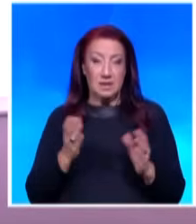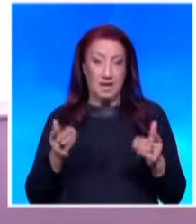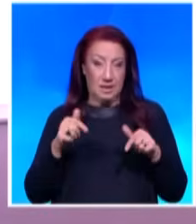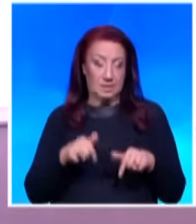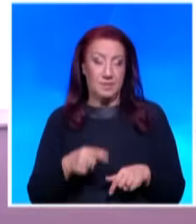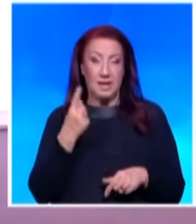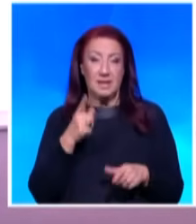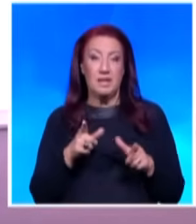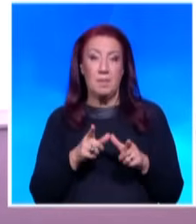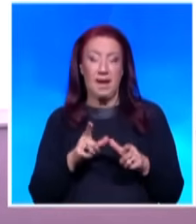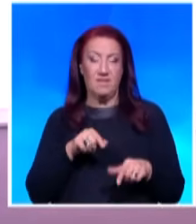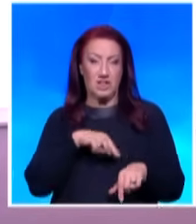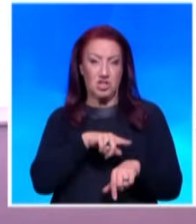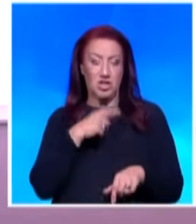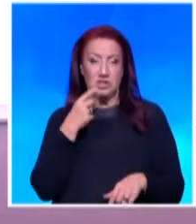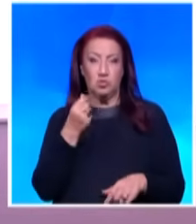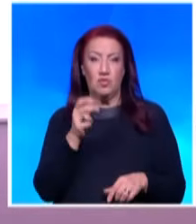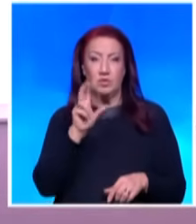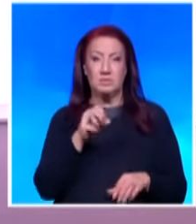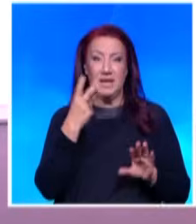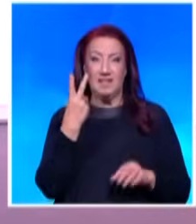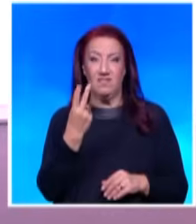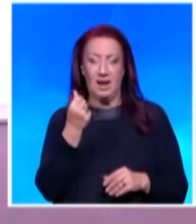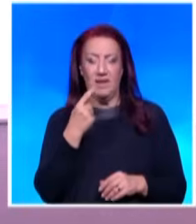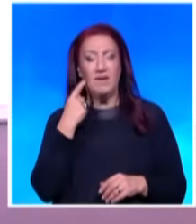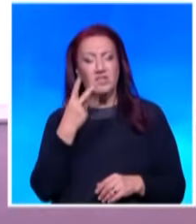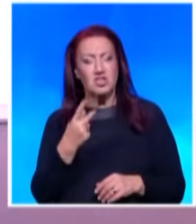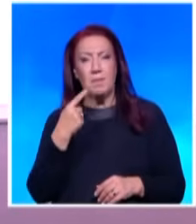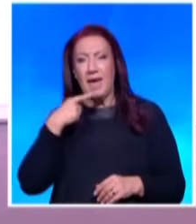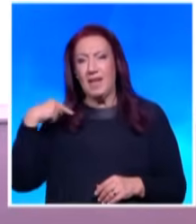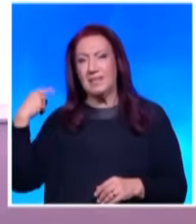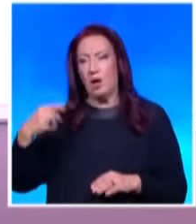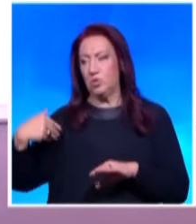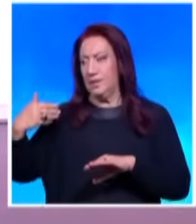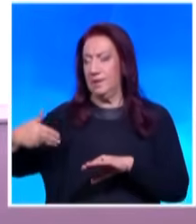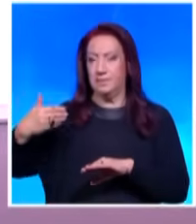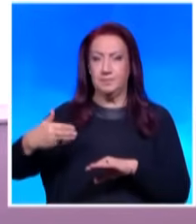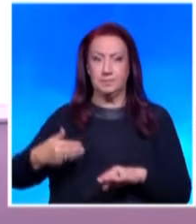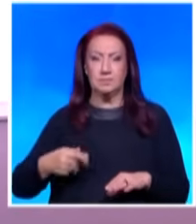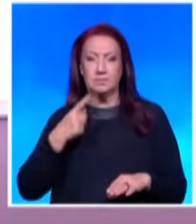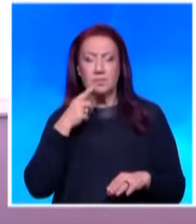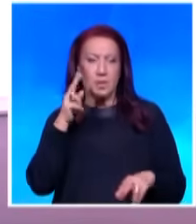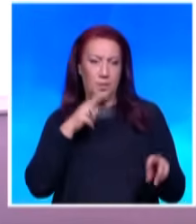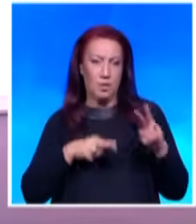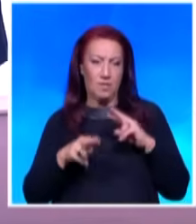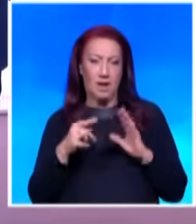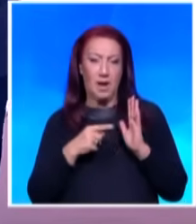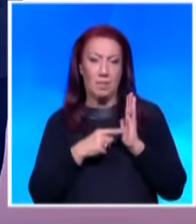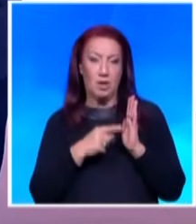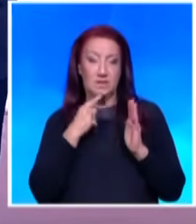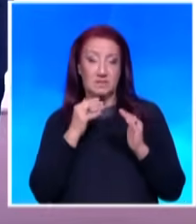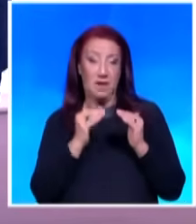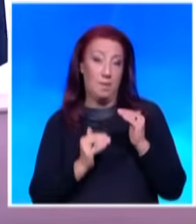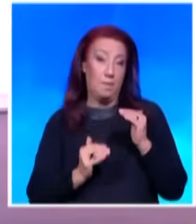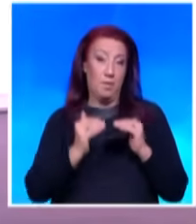струва над 82 лева, поглеждаме как се променяше тя през последната година. Справка за изминалите месеци показва, че е по-висок от сегашната